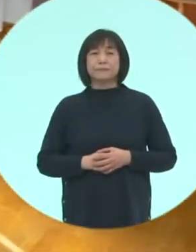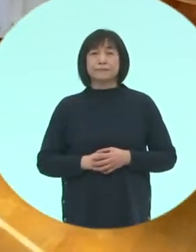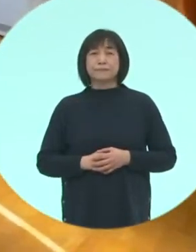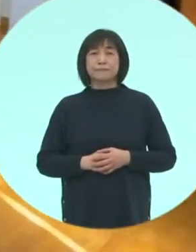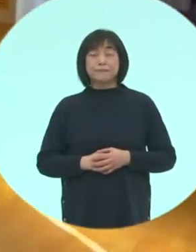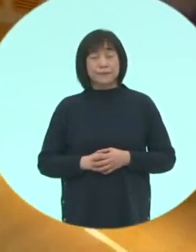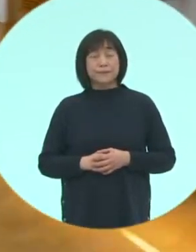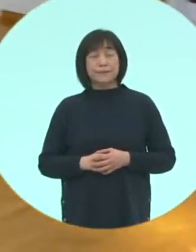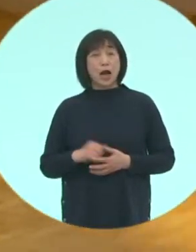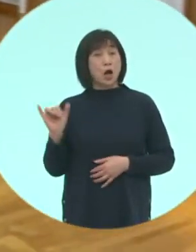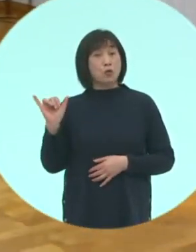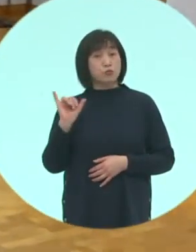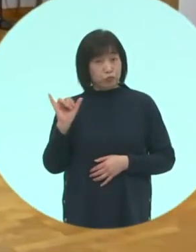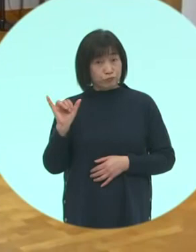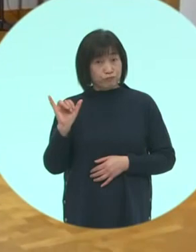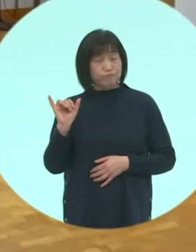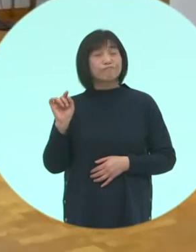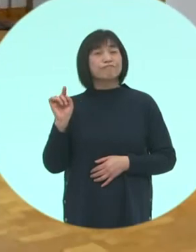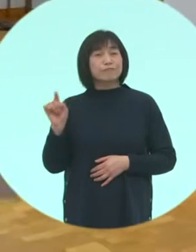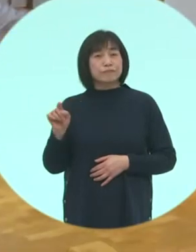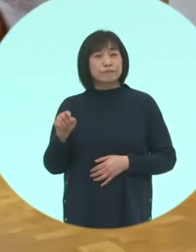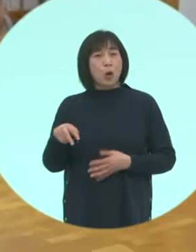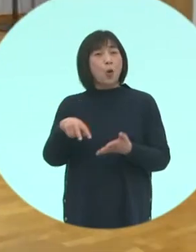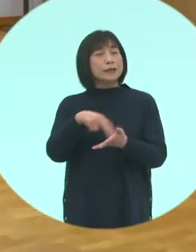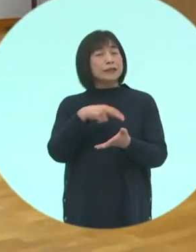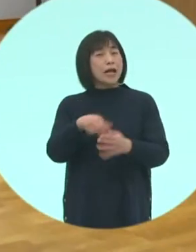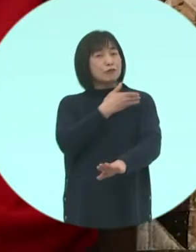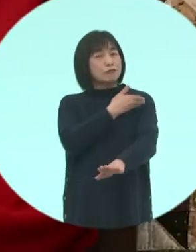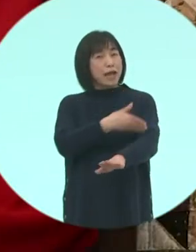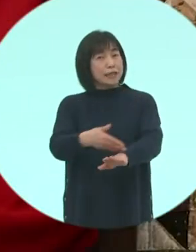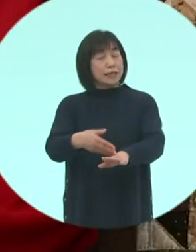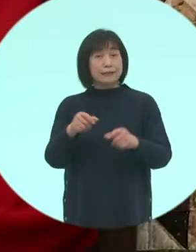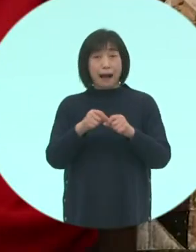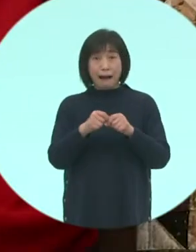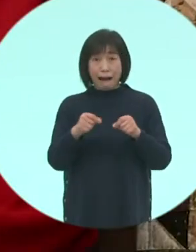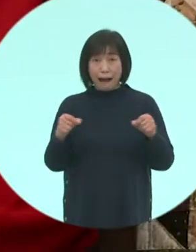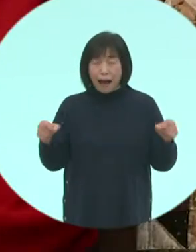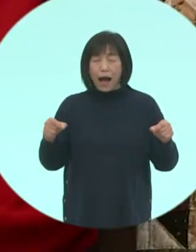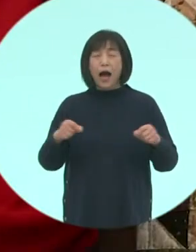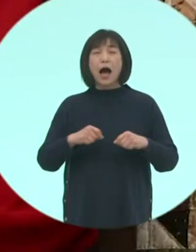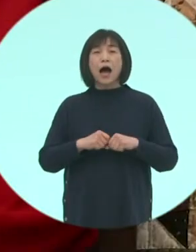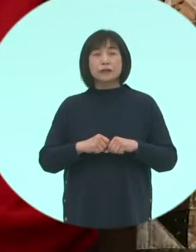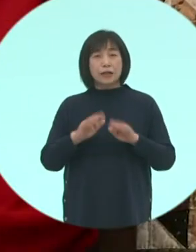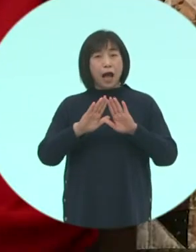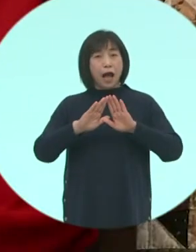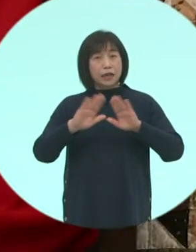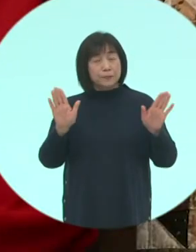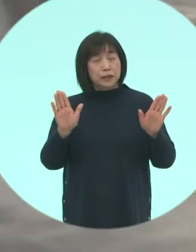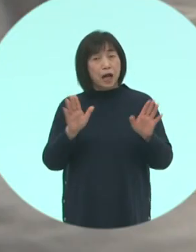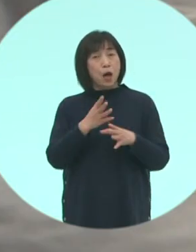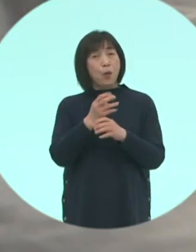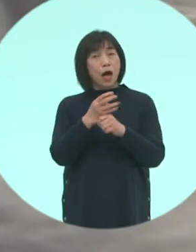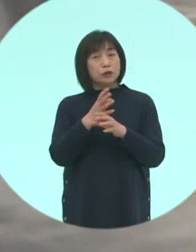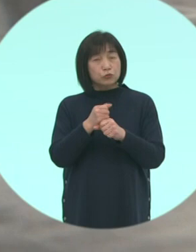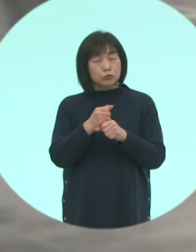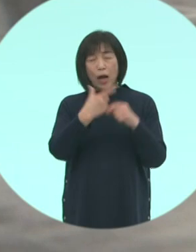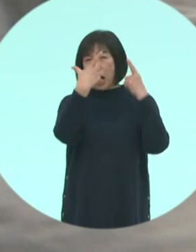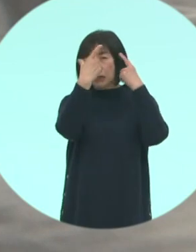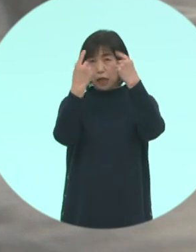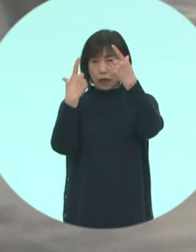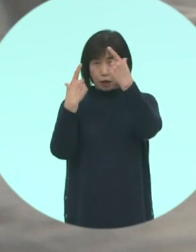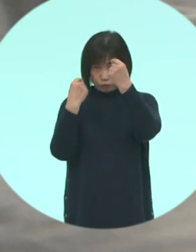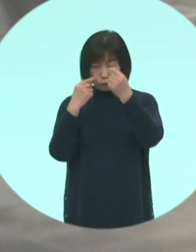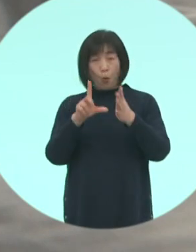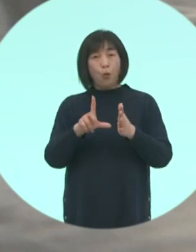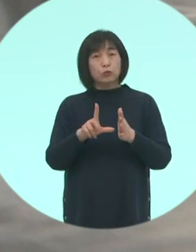んな三島さんご夫妻のダンス歴は長い。 最初にダンスを始めたのは大学時代、